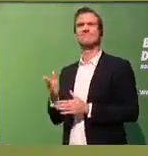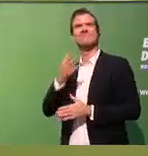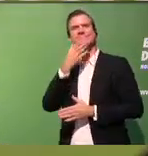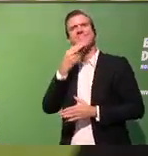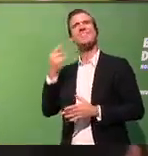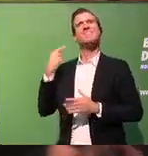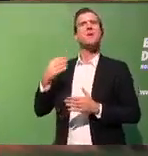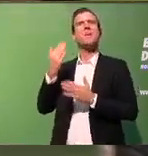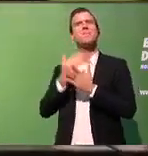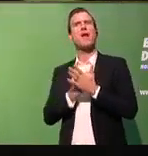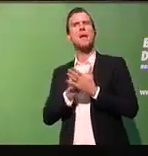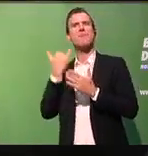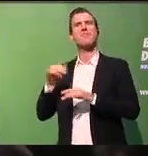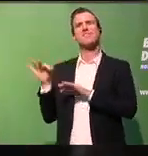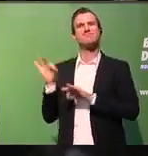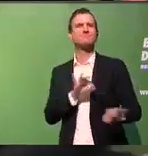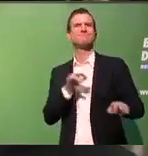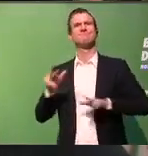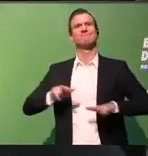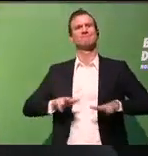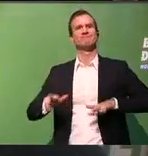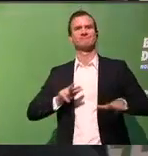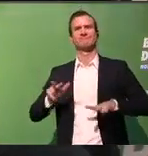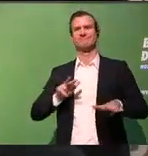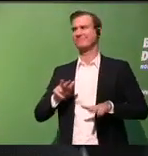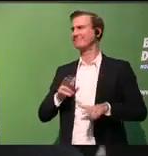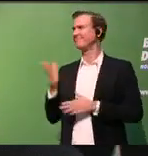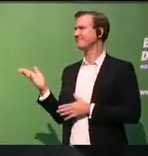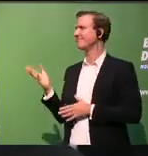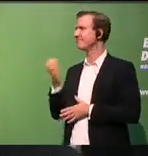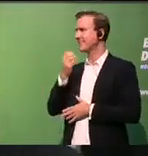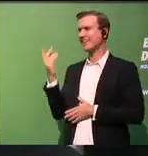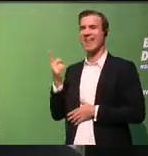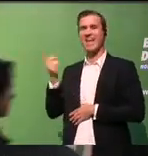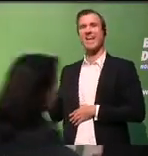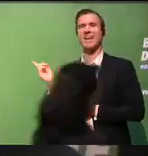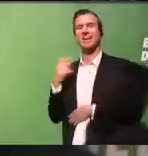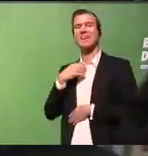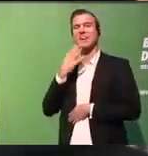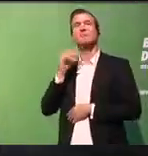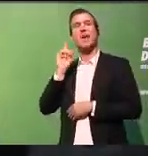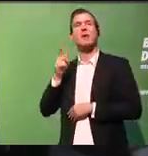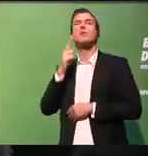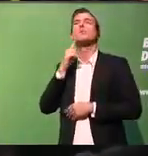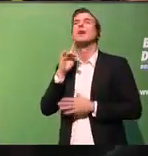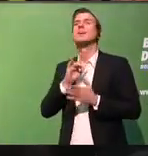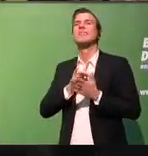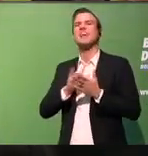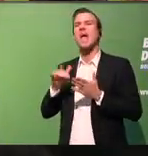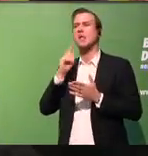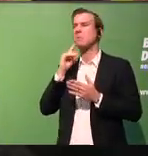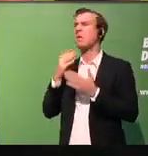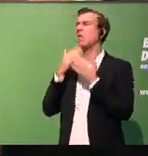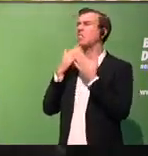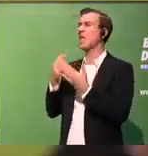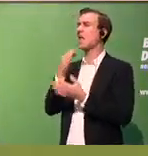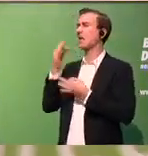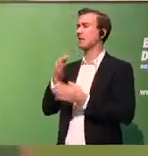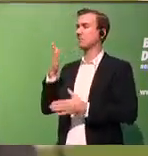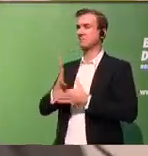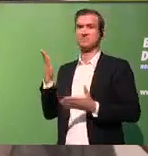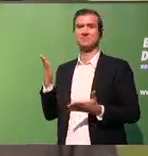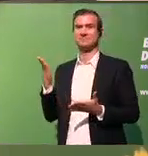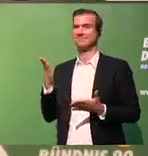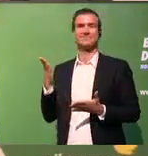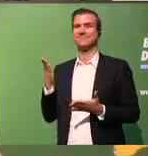sympathisch durchs Programm geführt habt. Und das soll natürlich auch nicht nur bei einem schnöden Dankeswort bleiben, sondern